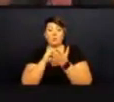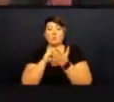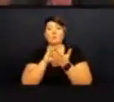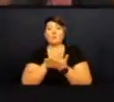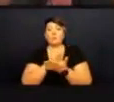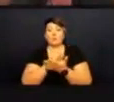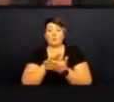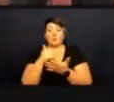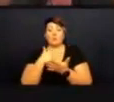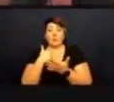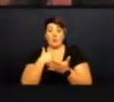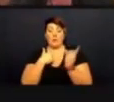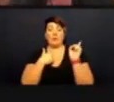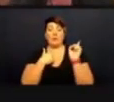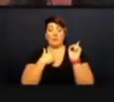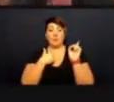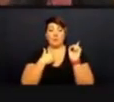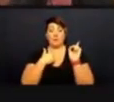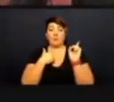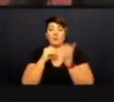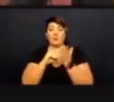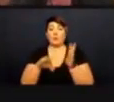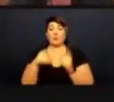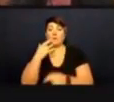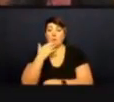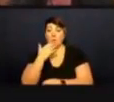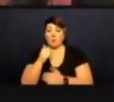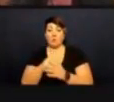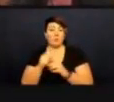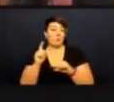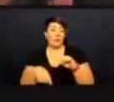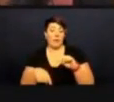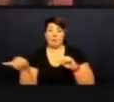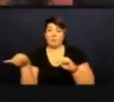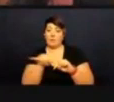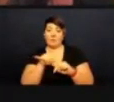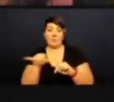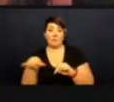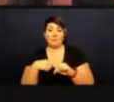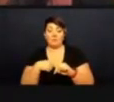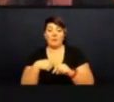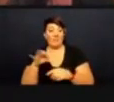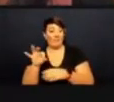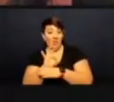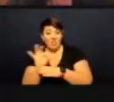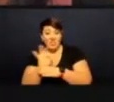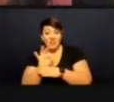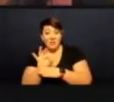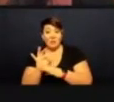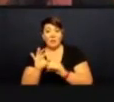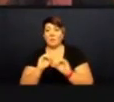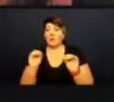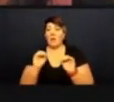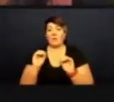Swala la usawa pia linapaswa kuangaziwa hasa shule. Kwa